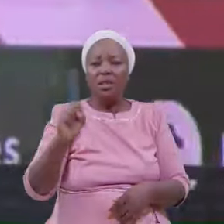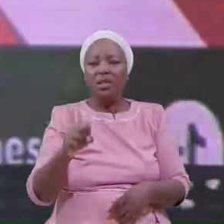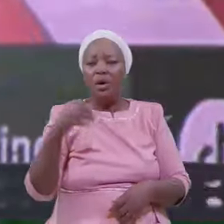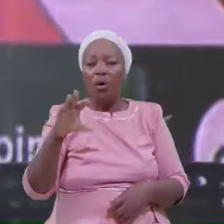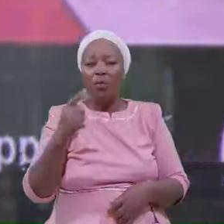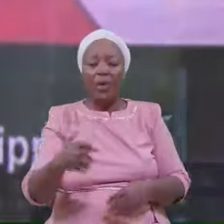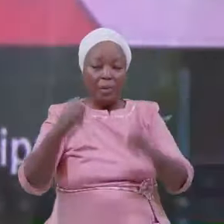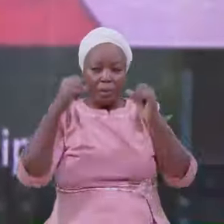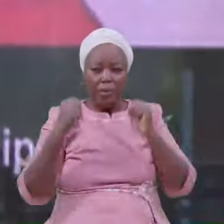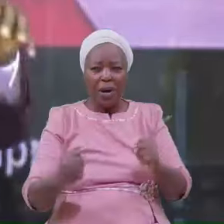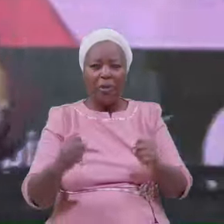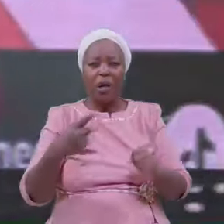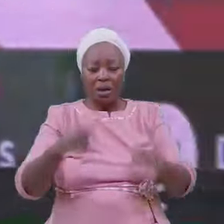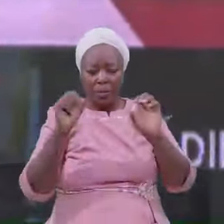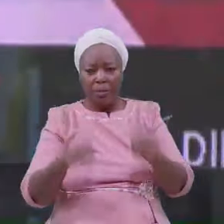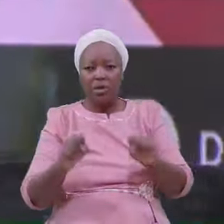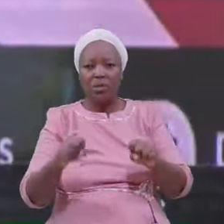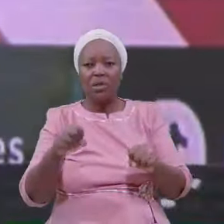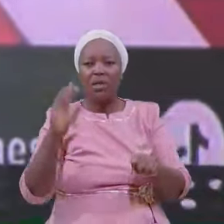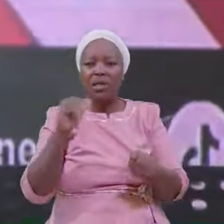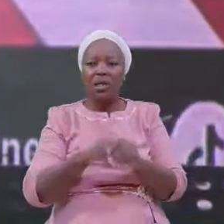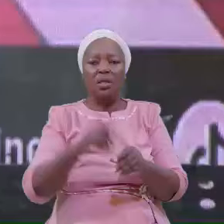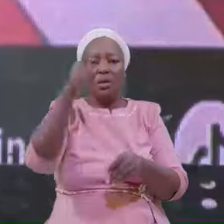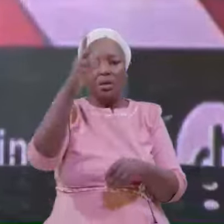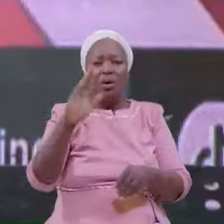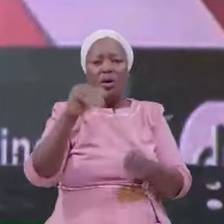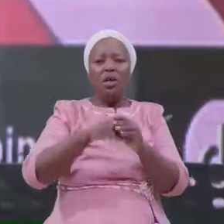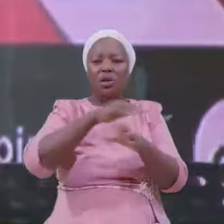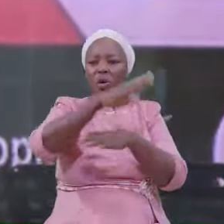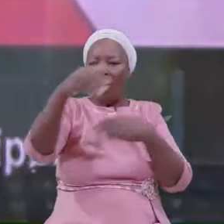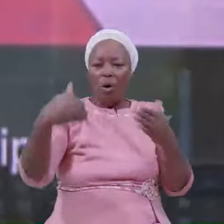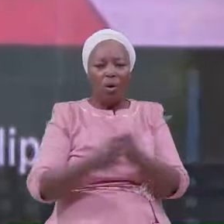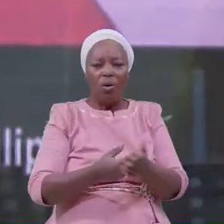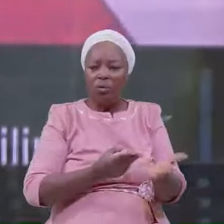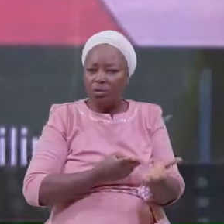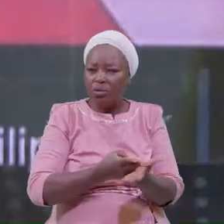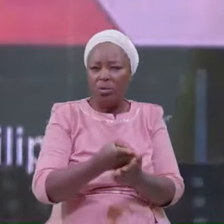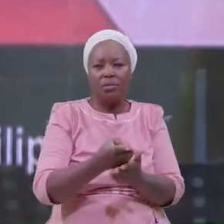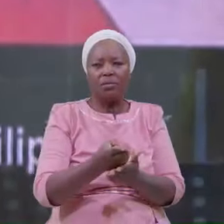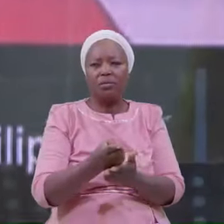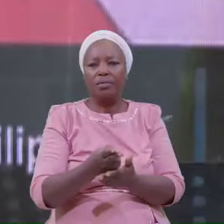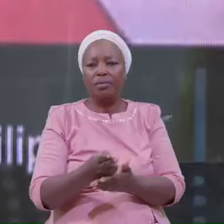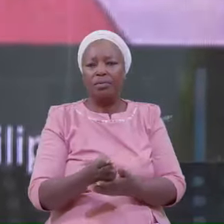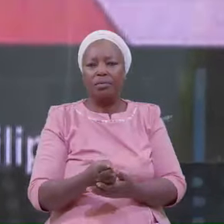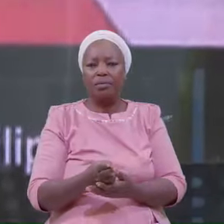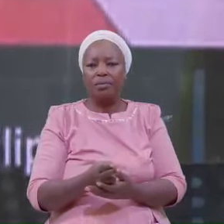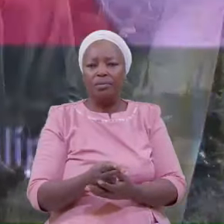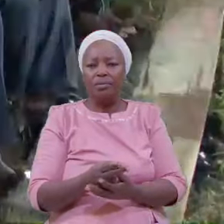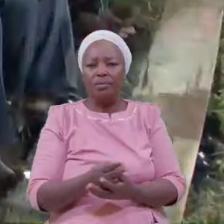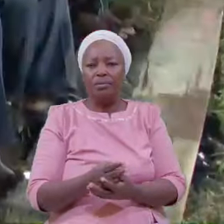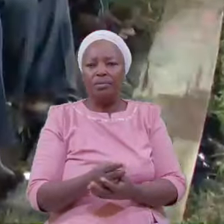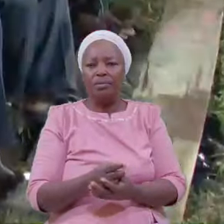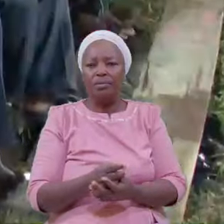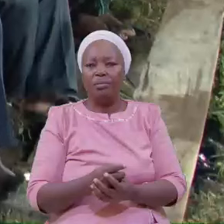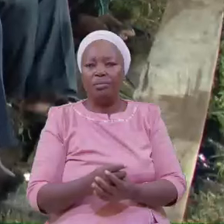the possibilities in God in all their sincerity? And so, ang pagtingin ng lahat ng mga hentil, yung mga